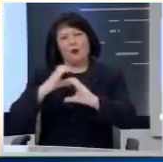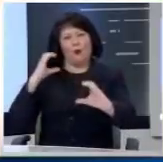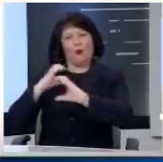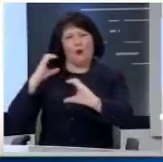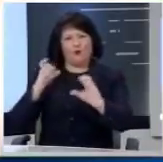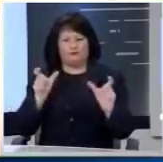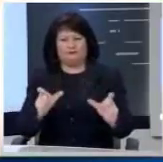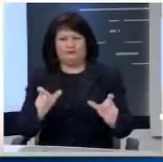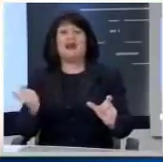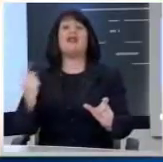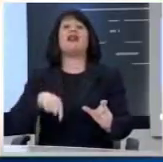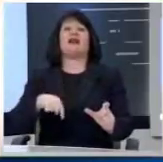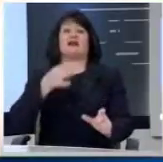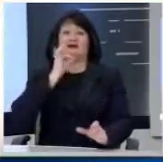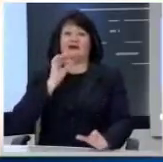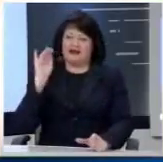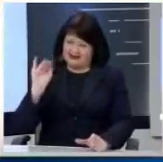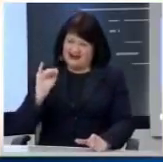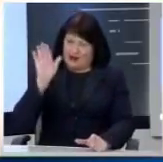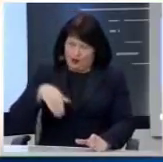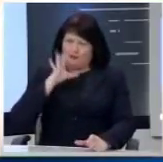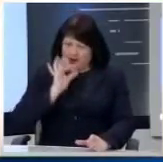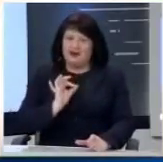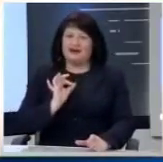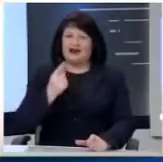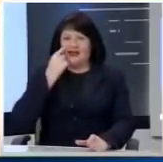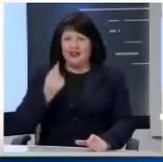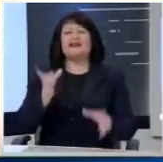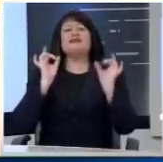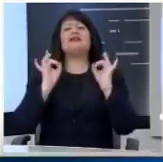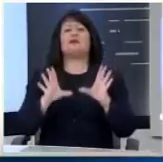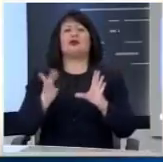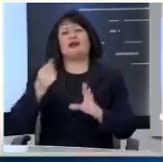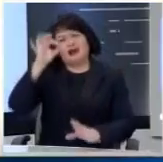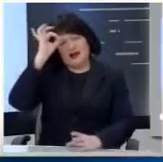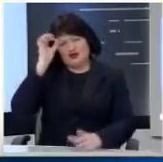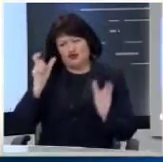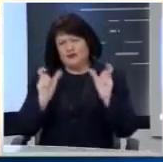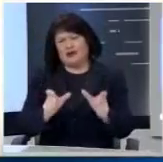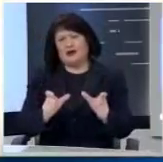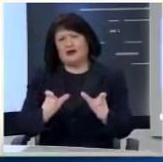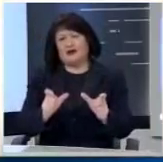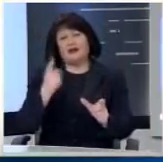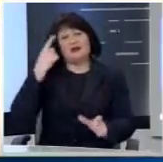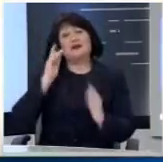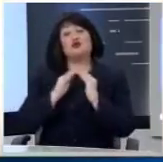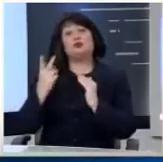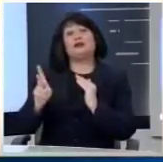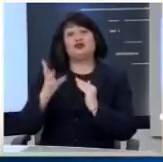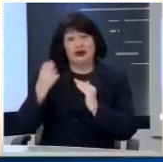κάτι, σας καλώ να έρθετε, ειλικρινά. Δεν θα δείτε ούτε μία κλούβα των ΜΑΤ. Δεν ξέρω αν εσείς έχετε.